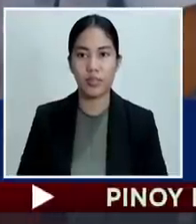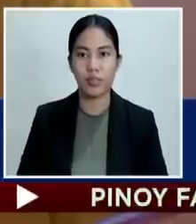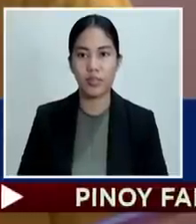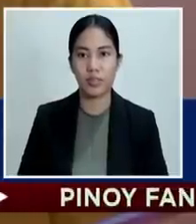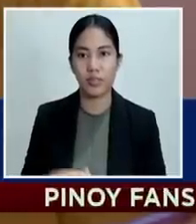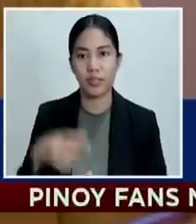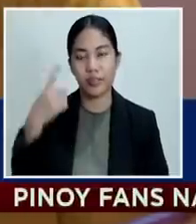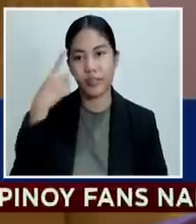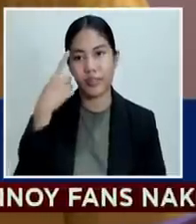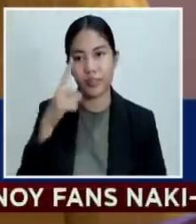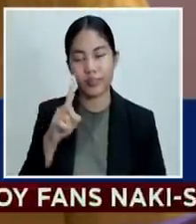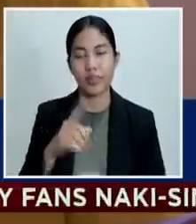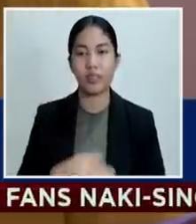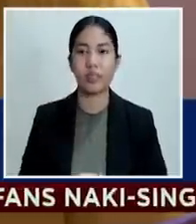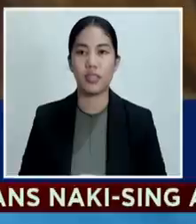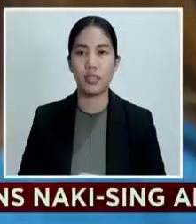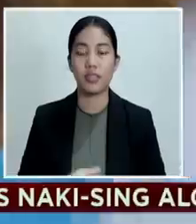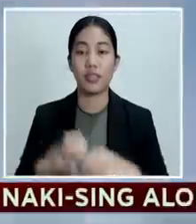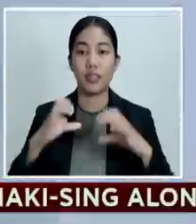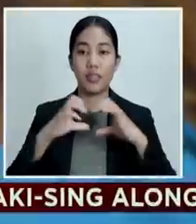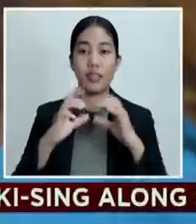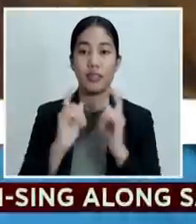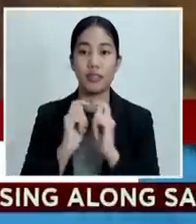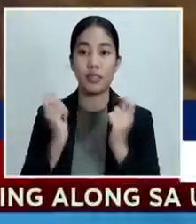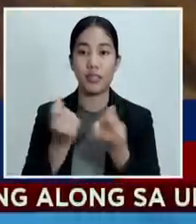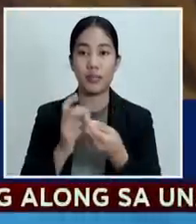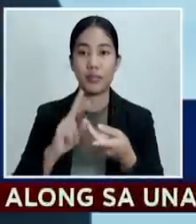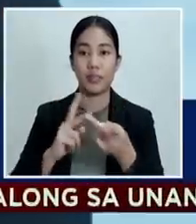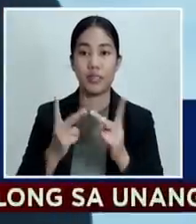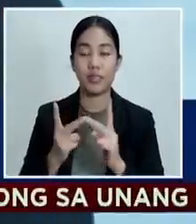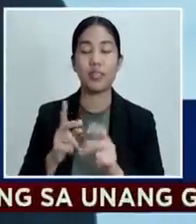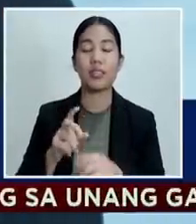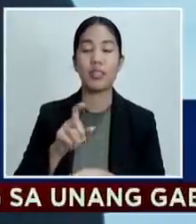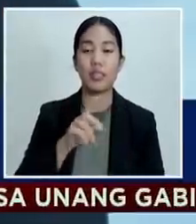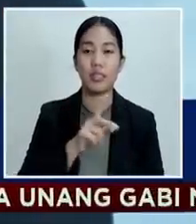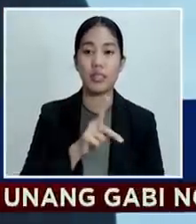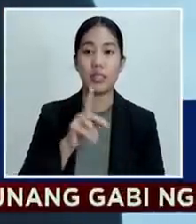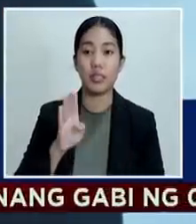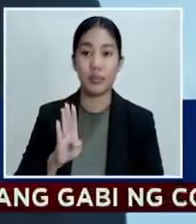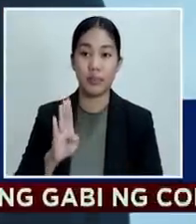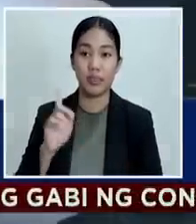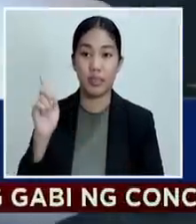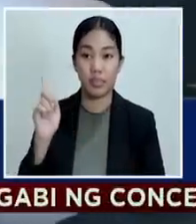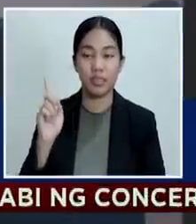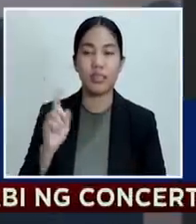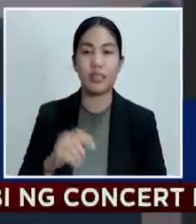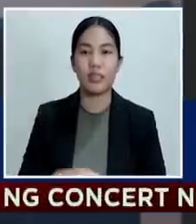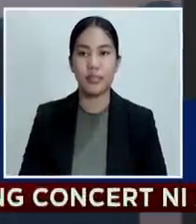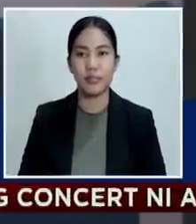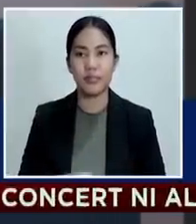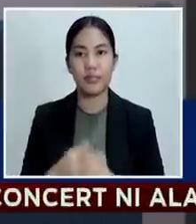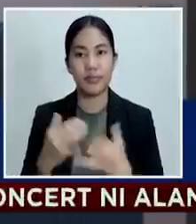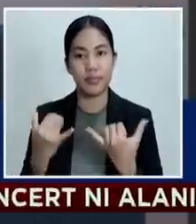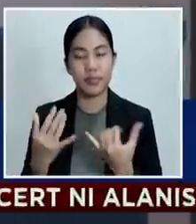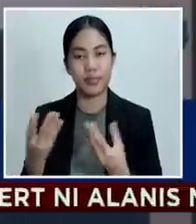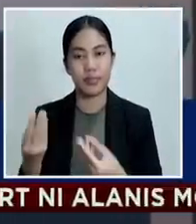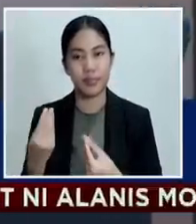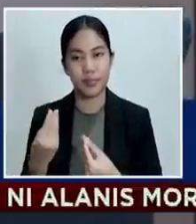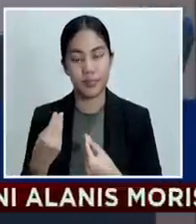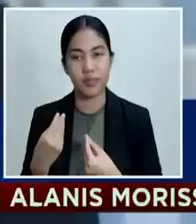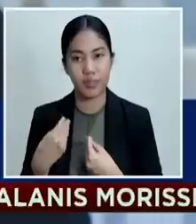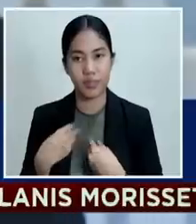on-screen partner at ka-love team ni Alexa na si Katie Estrada, susulitin niya ang break na ibinigay ng